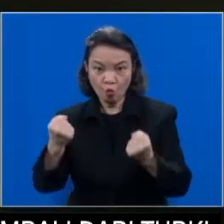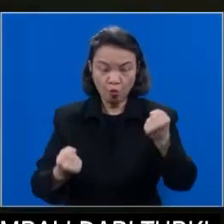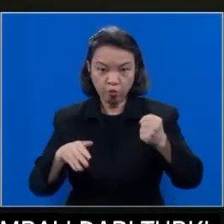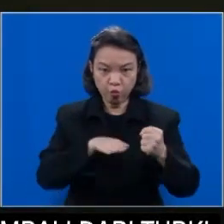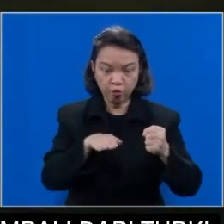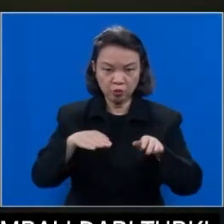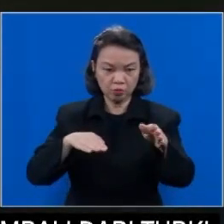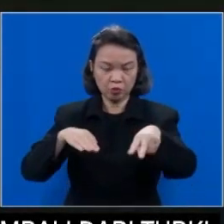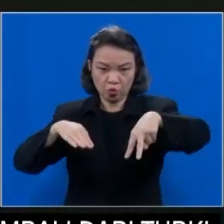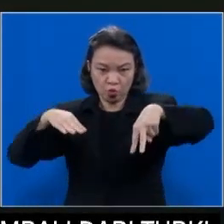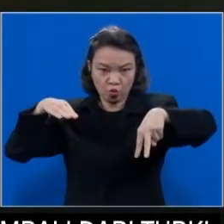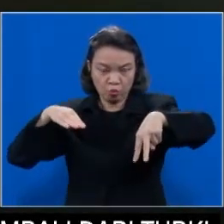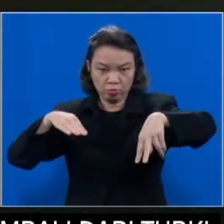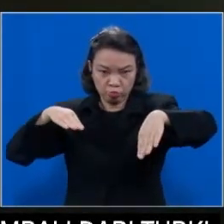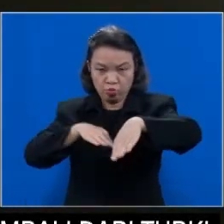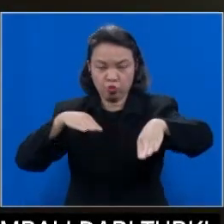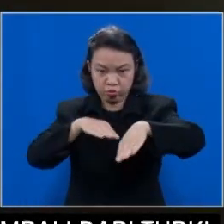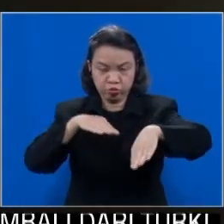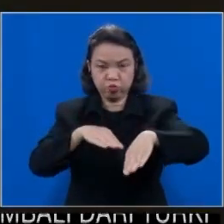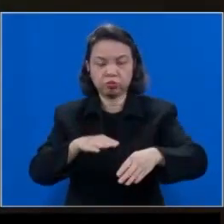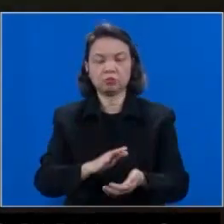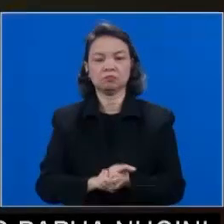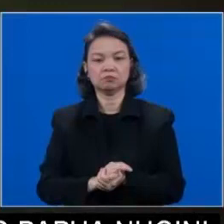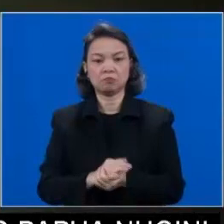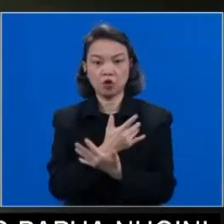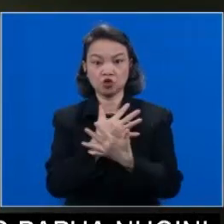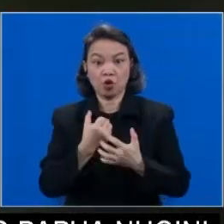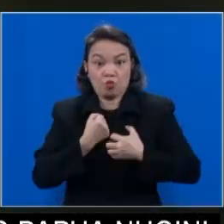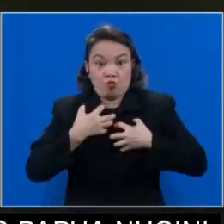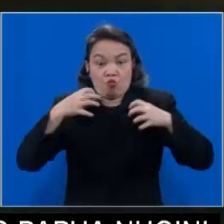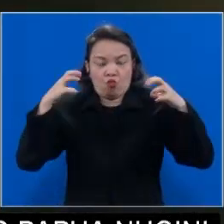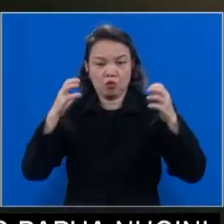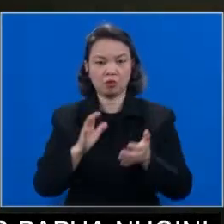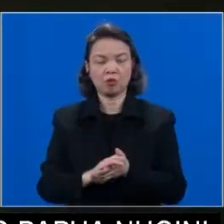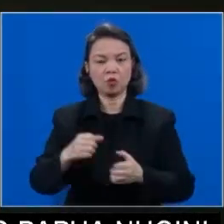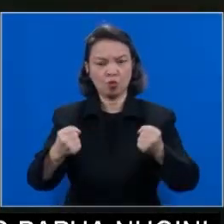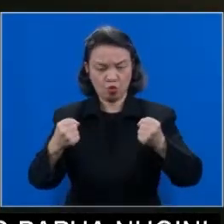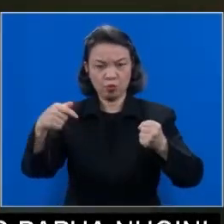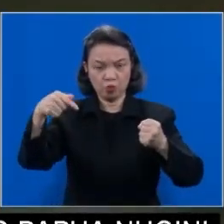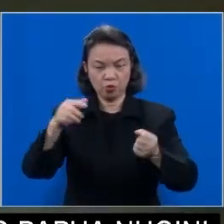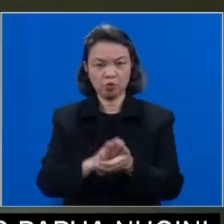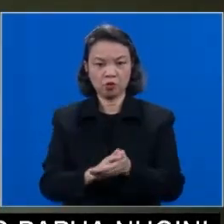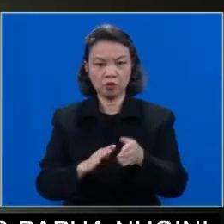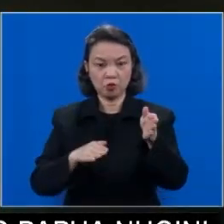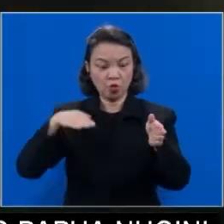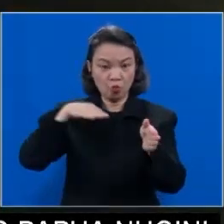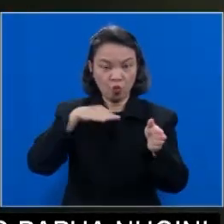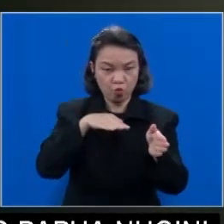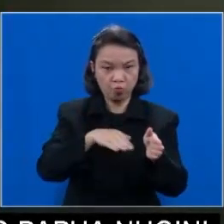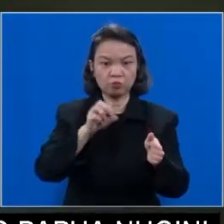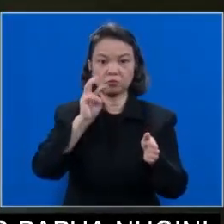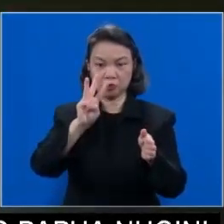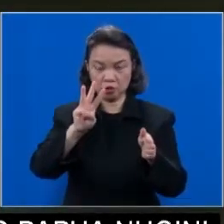hingga terjatuh dan memicu emosi warga tidak itu saja pengemudi mobil pun menabrak tiga sepeda motor dan sebuah mobil